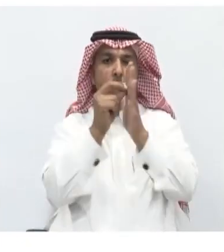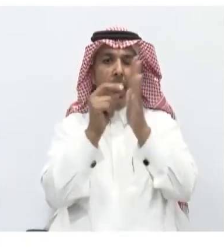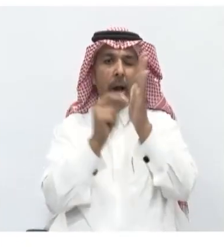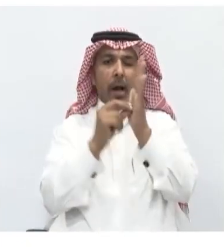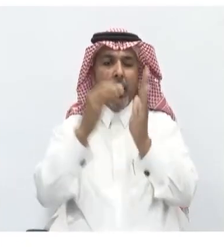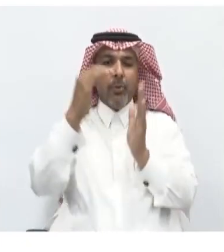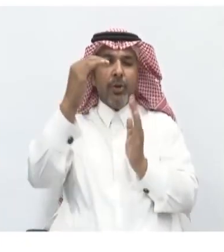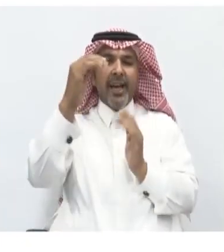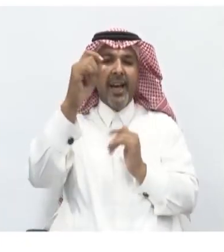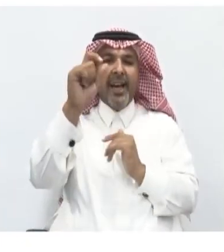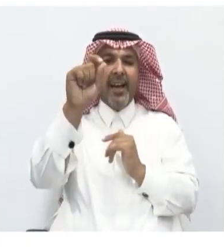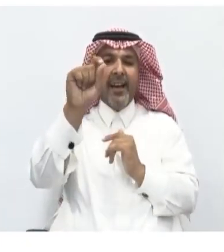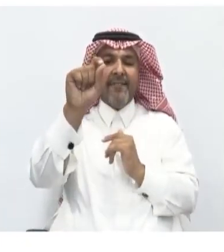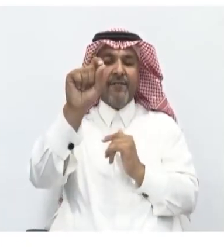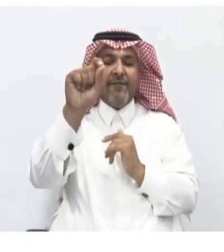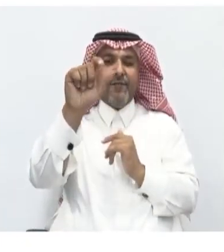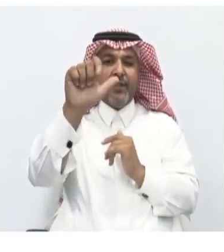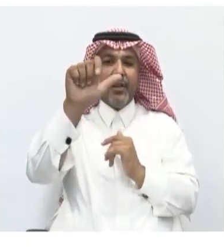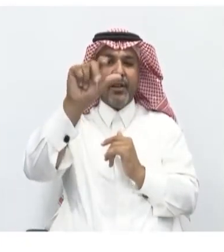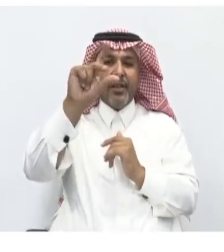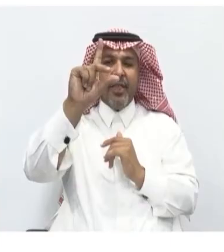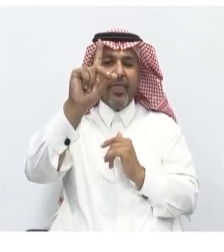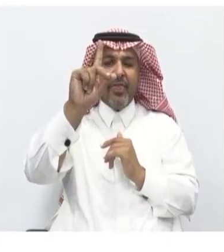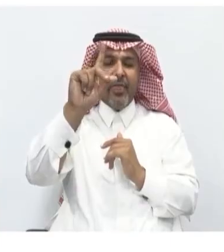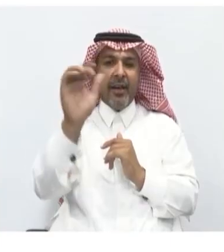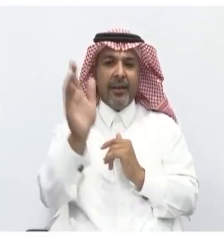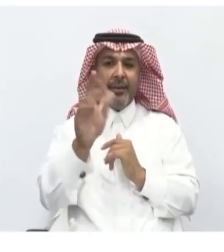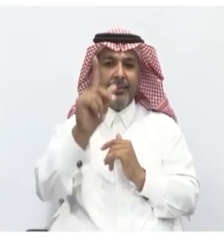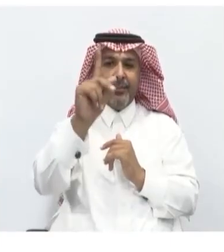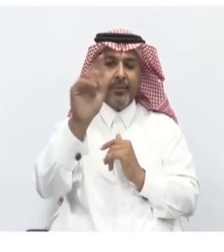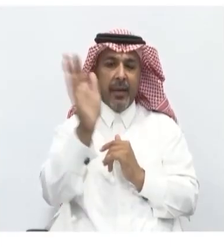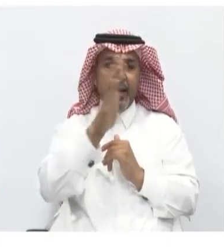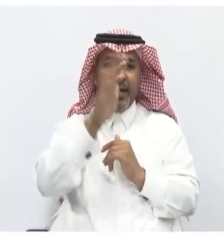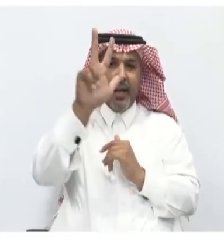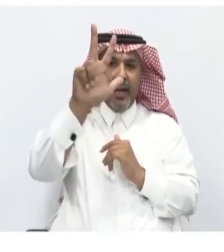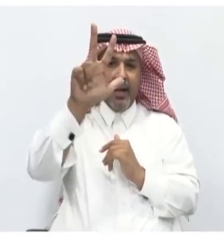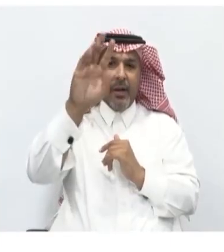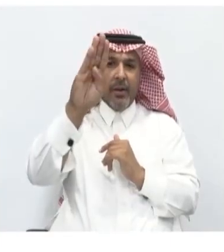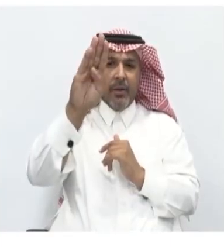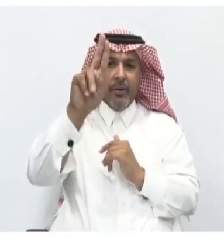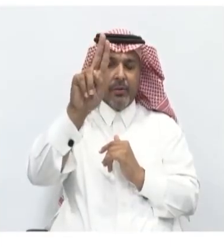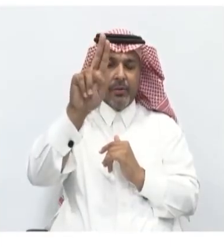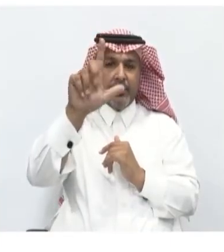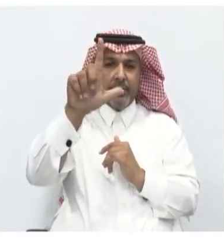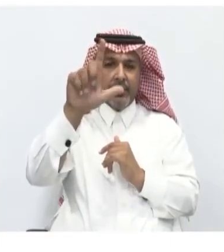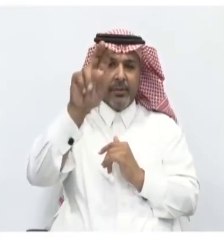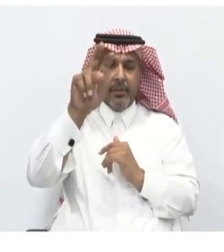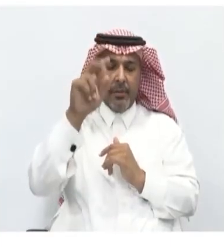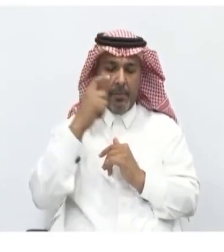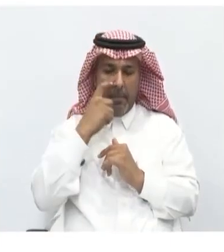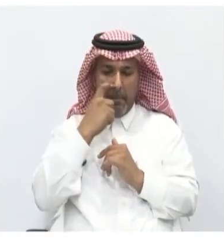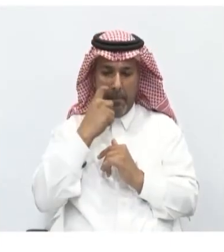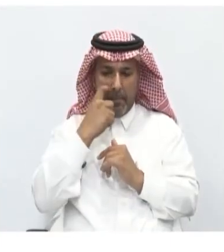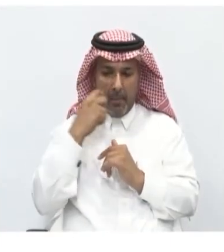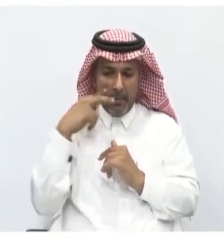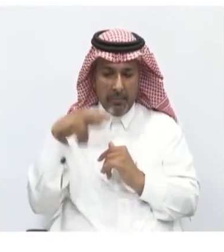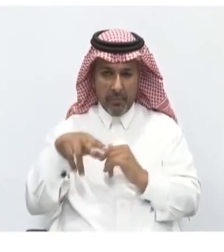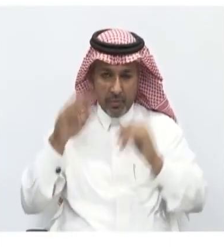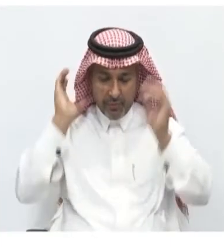المتفاعله كتلتها تساوي كتله المواد الناتجه اذا هناك طريقه مختصره